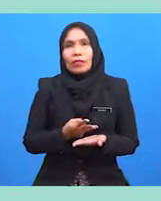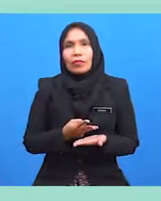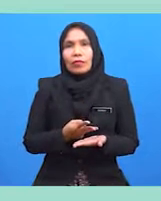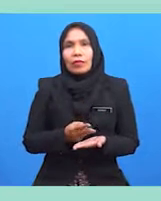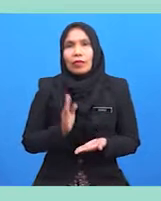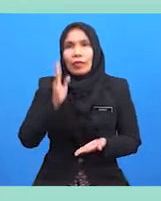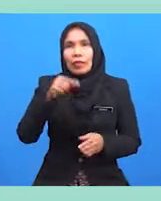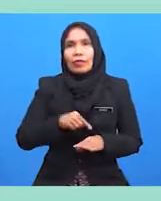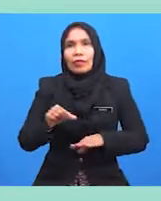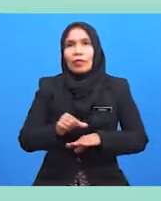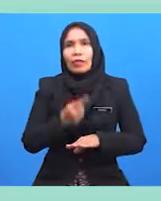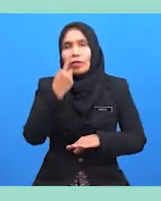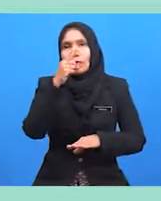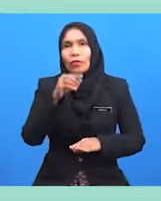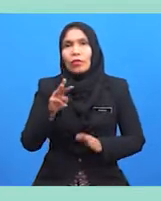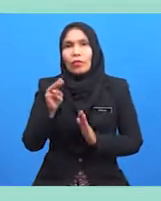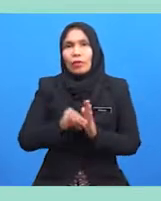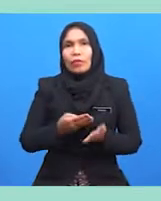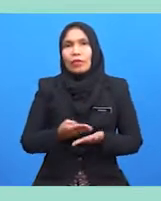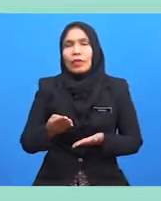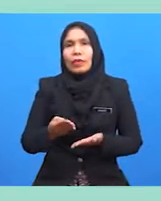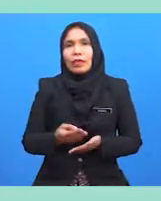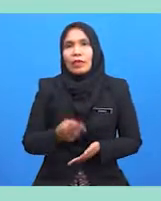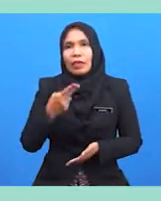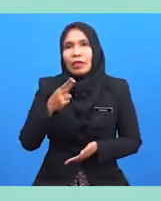bank akibat pengeluaran cek.